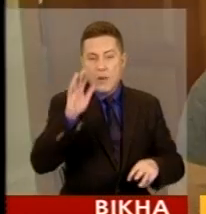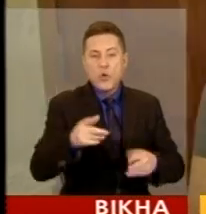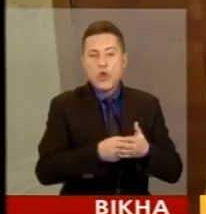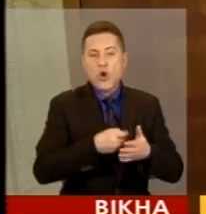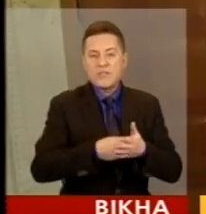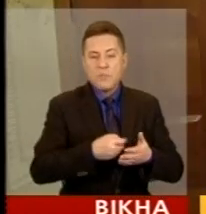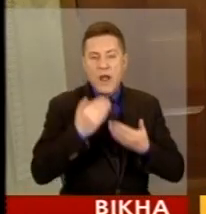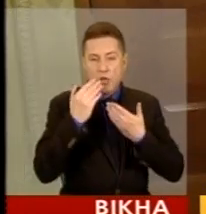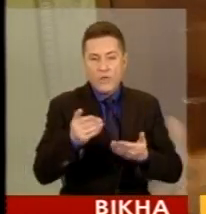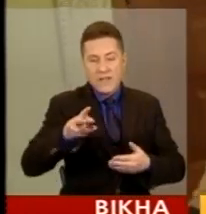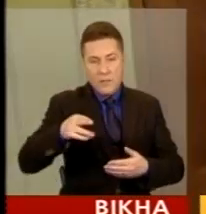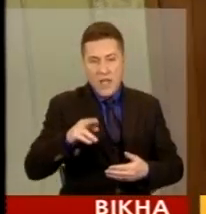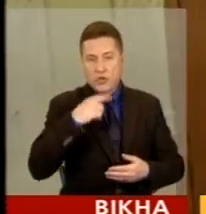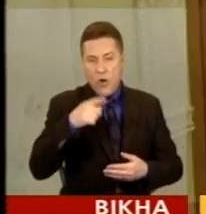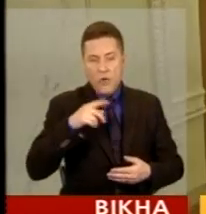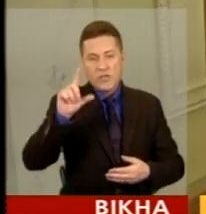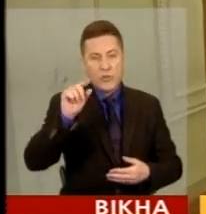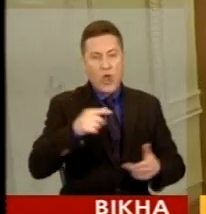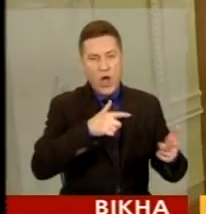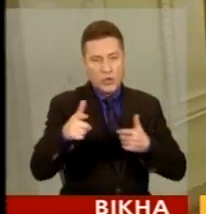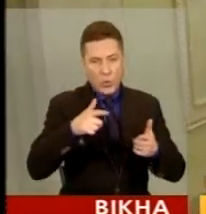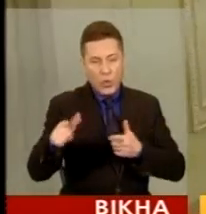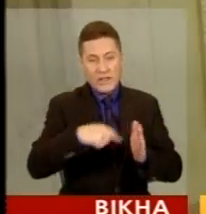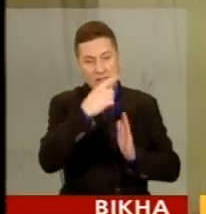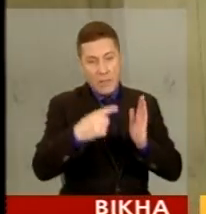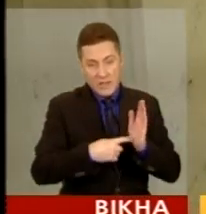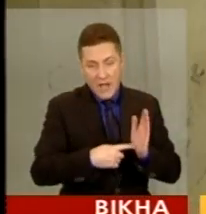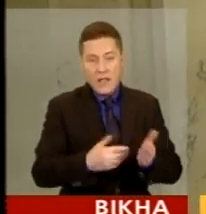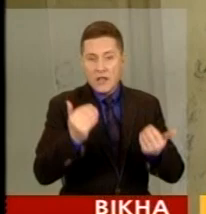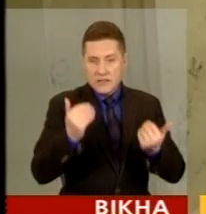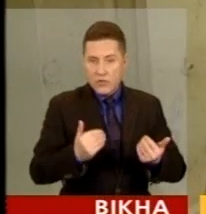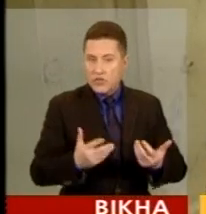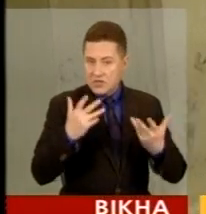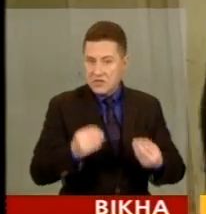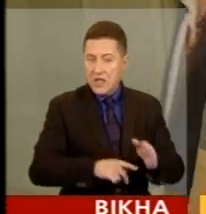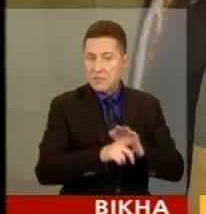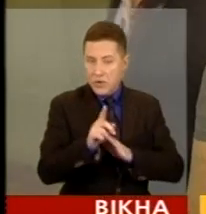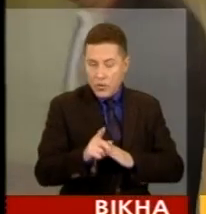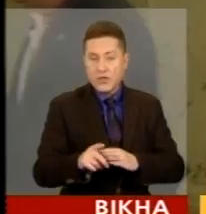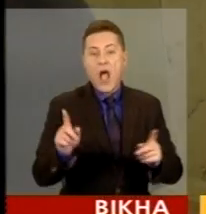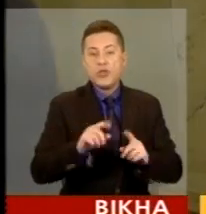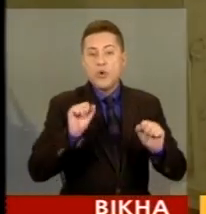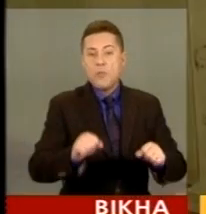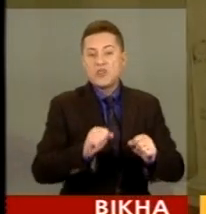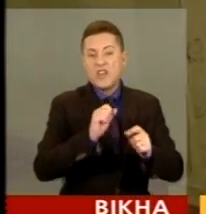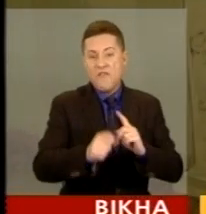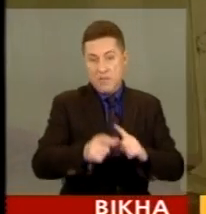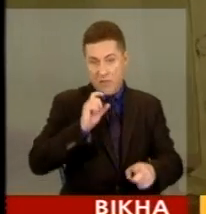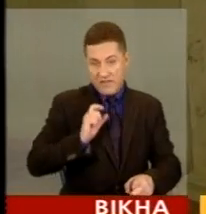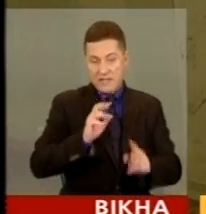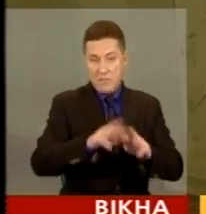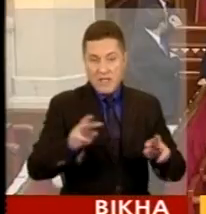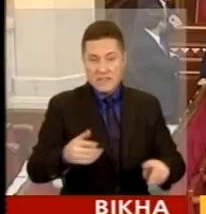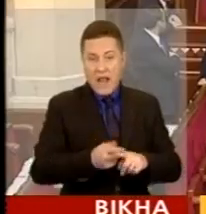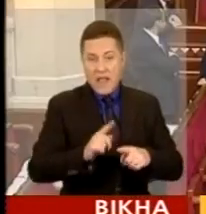говорять ще з понеділка. Всі активно готують запитання. Але от коли приходить сьогоднішній день, всі задумуються, а що ж можуть відповісти міністри, які на посаді